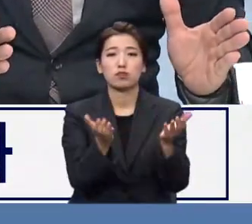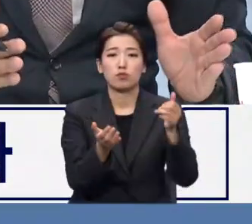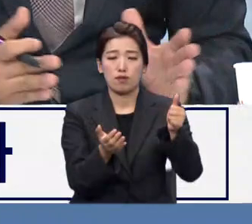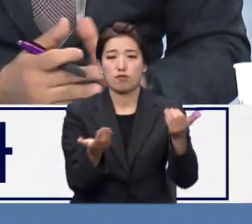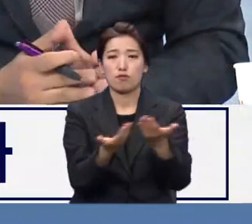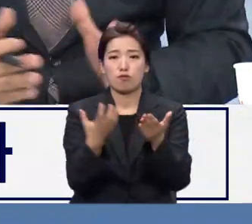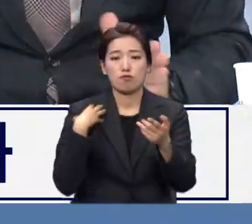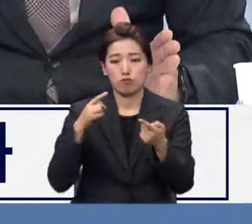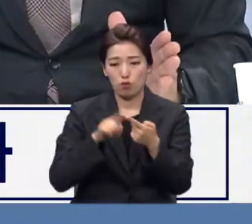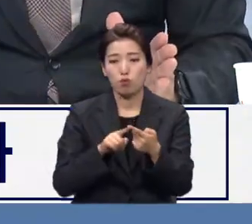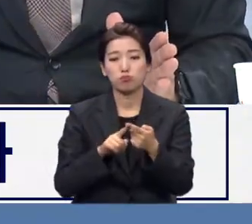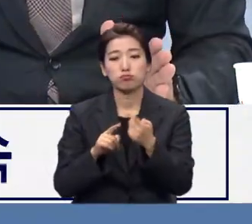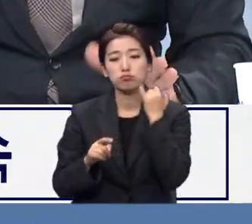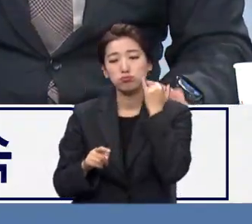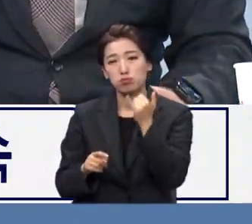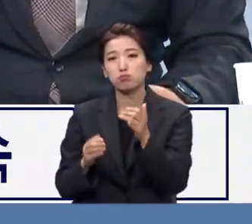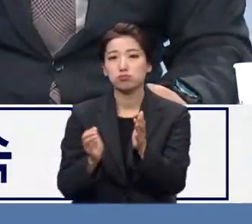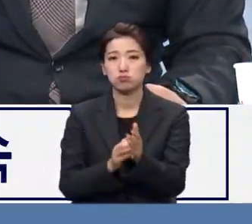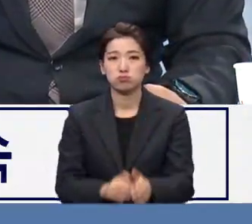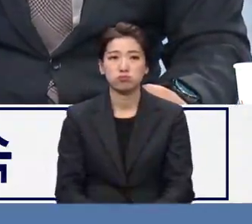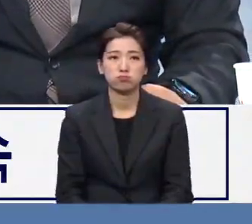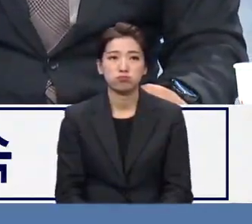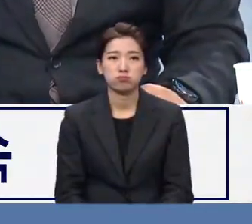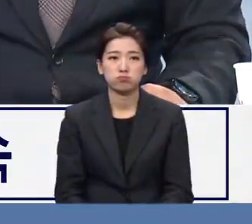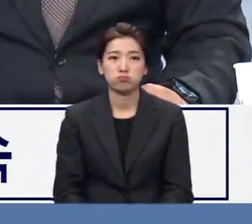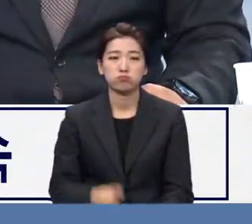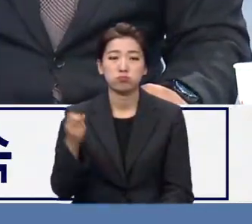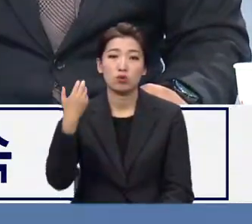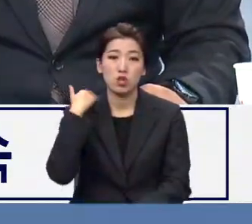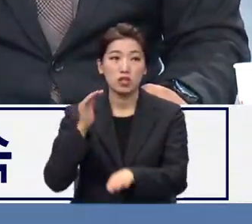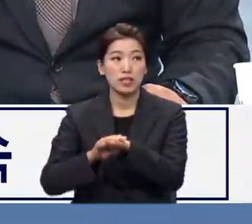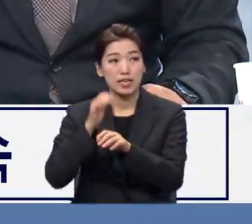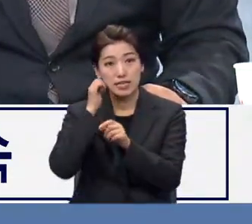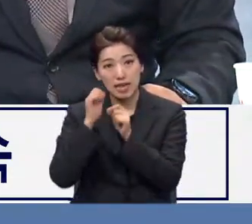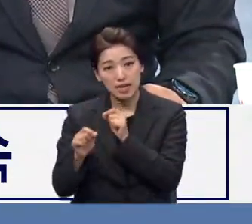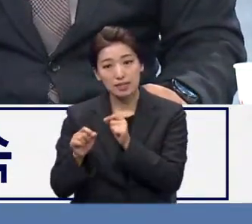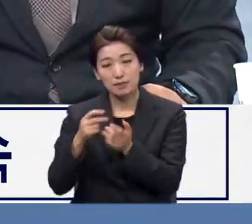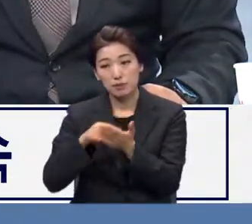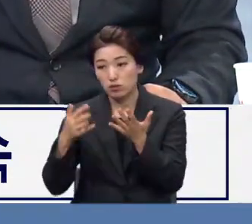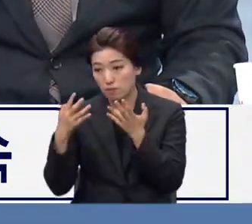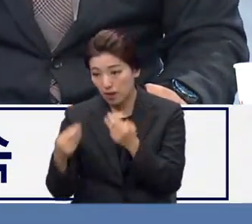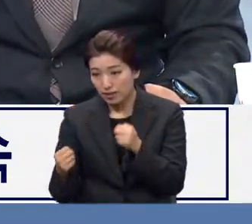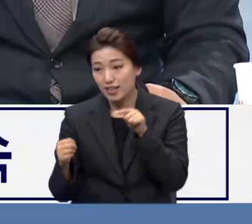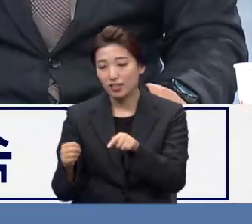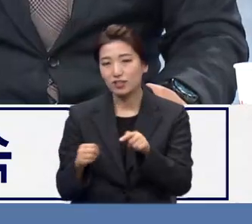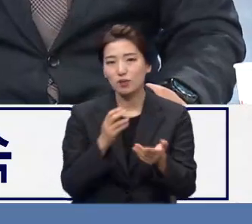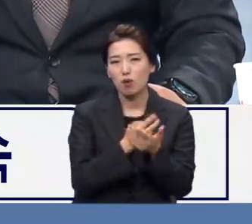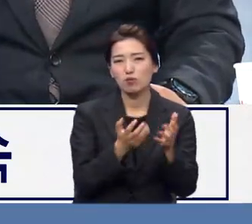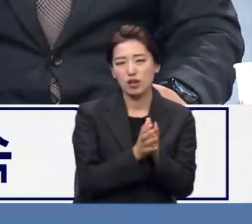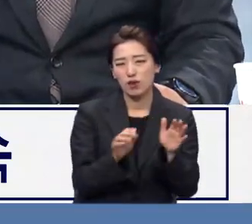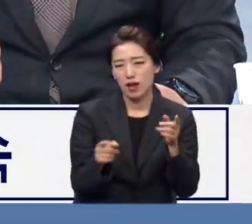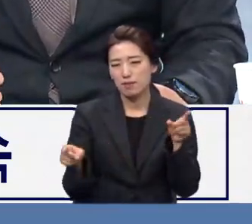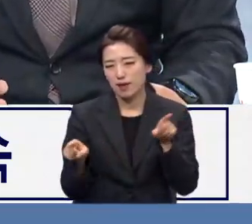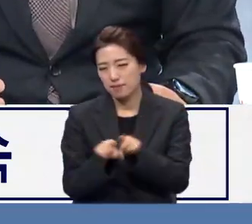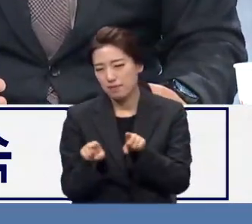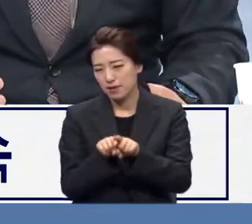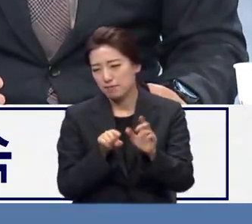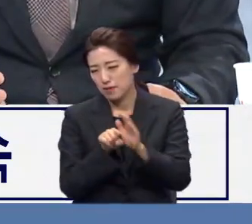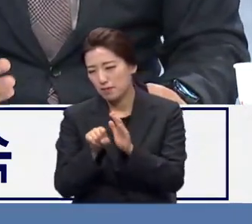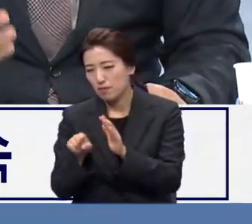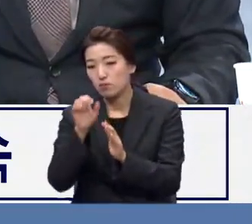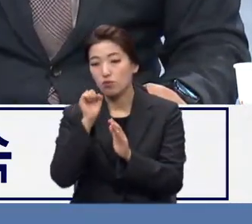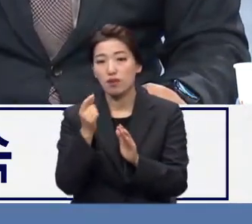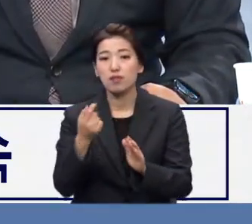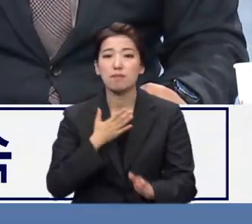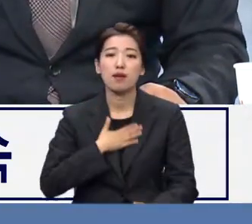얘기한 것처럼 지금 전세 사기 피해자가 큽니다 그러면 그런 분들도 손을 잡고음 만나주는 그런 모습도 있는데 아마 가면 저런 정도의 어떤